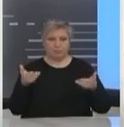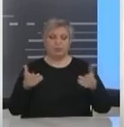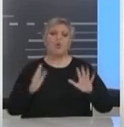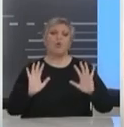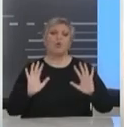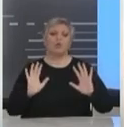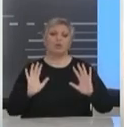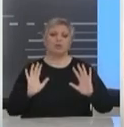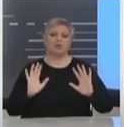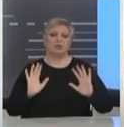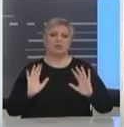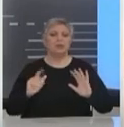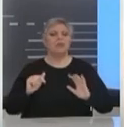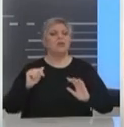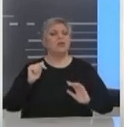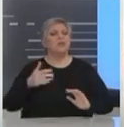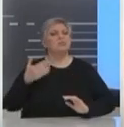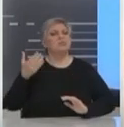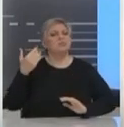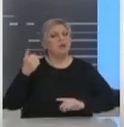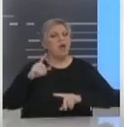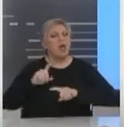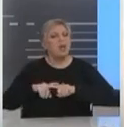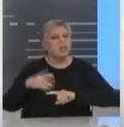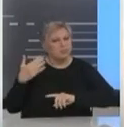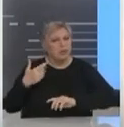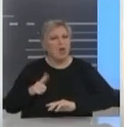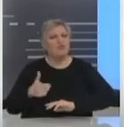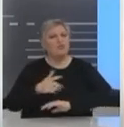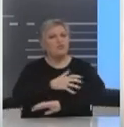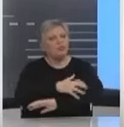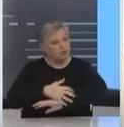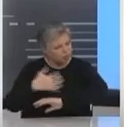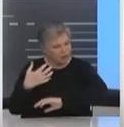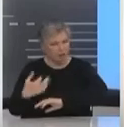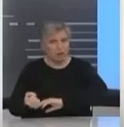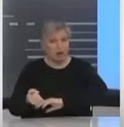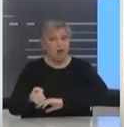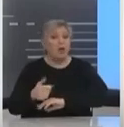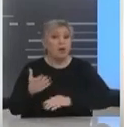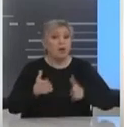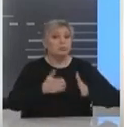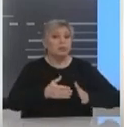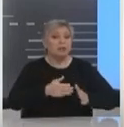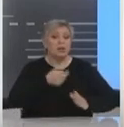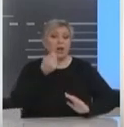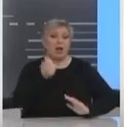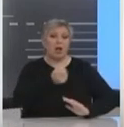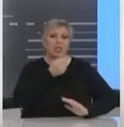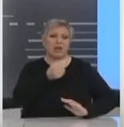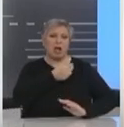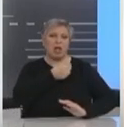Ήταν φτωχοί και άλλοτε οι Έλληνες, πολύ φτωχότεροι από σήμερα, αλλά στα εθνικά ζητήματα